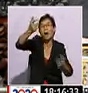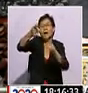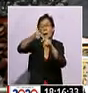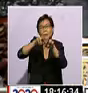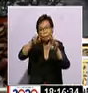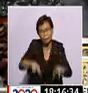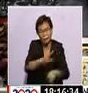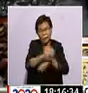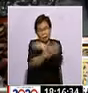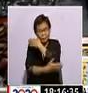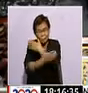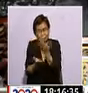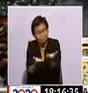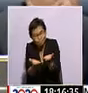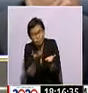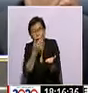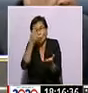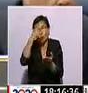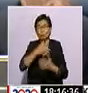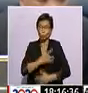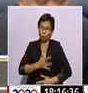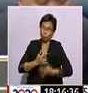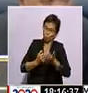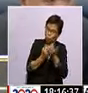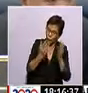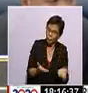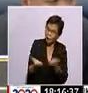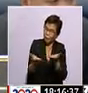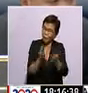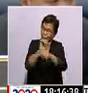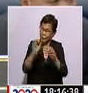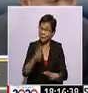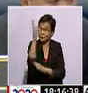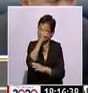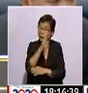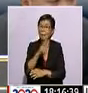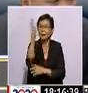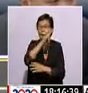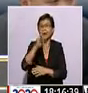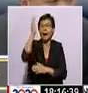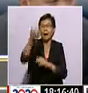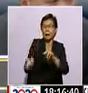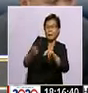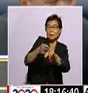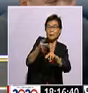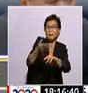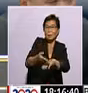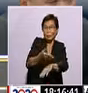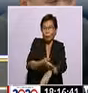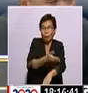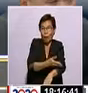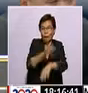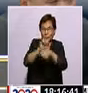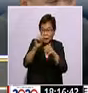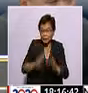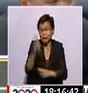kepada rakyat dan negara. Justru bagi menghargai sumbangan dan himmat bakti penjawat awam, kerajaan akan menambah baik saraan penjawat